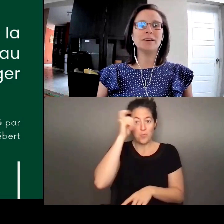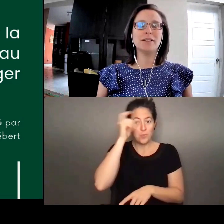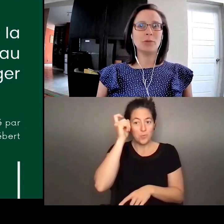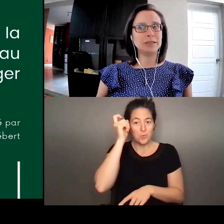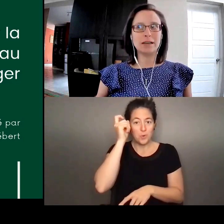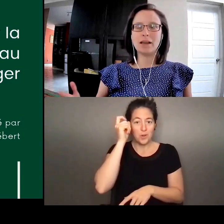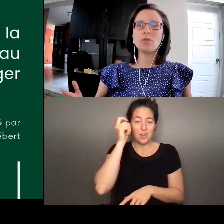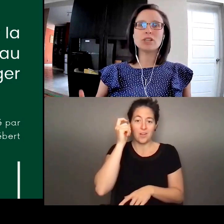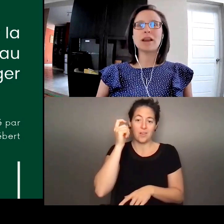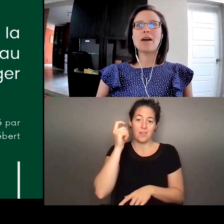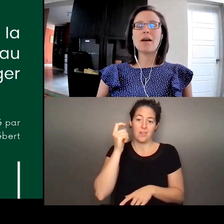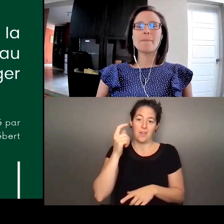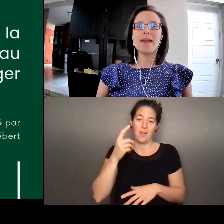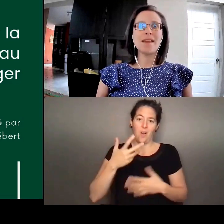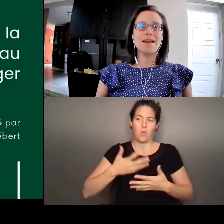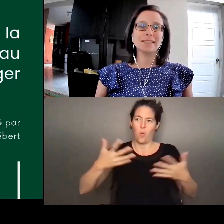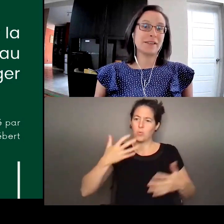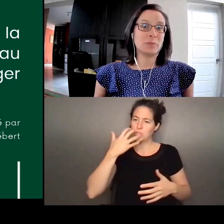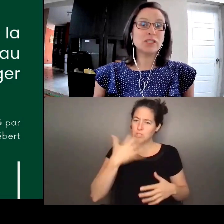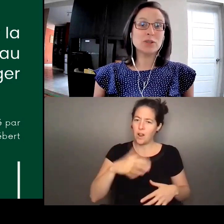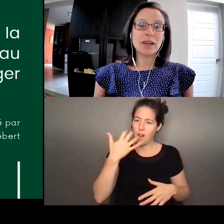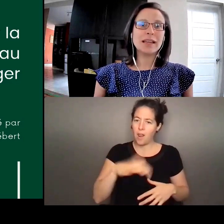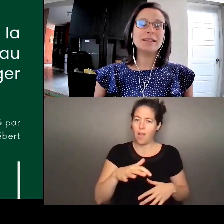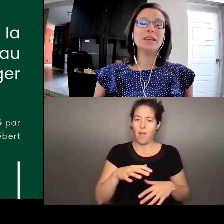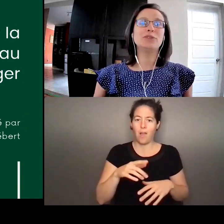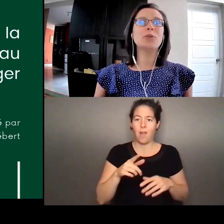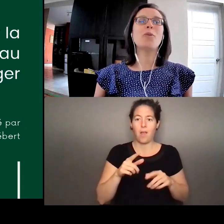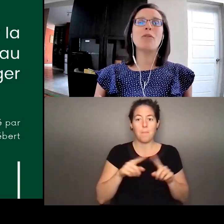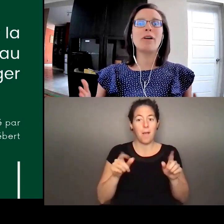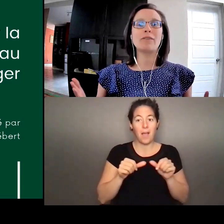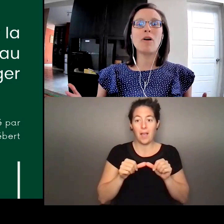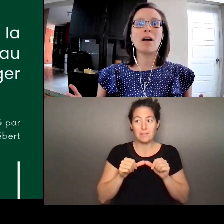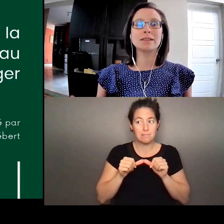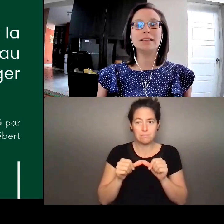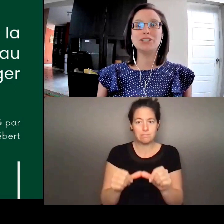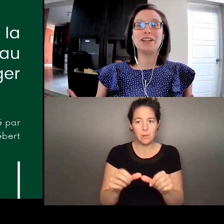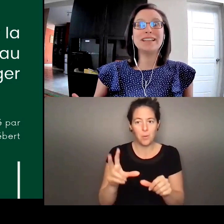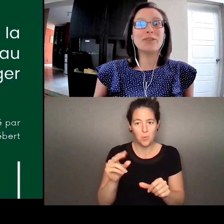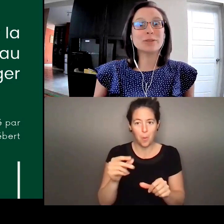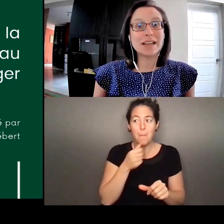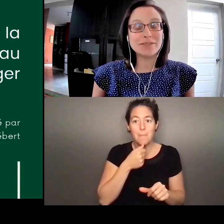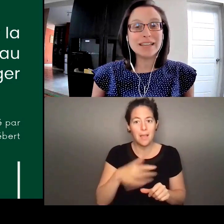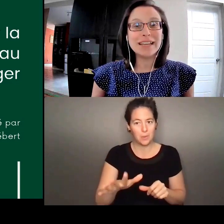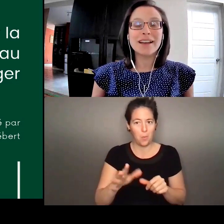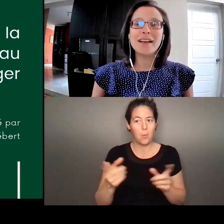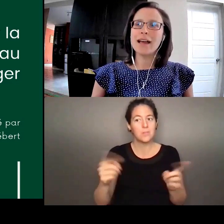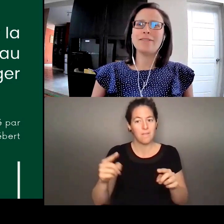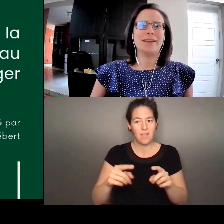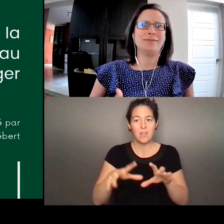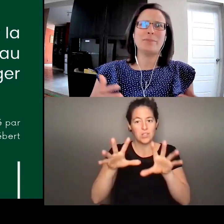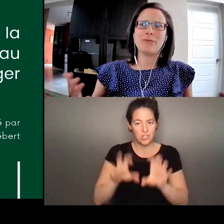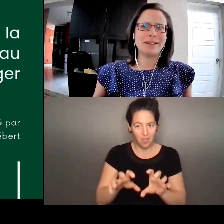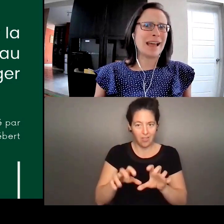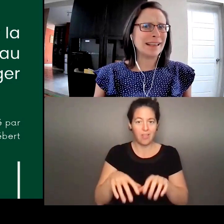puis on est dans les grosses chaleurs, mais ça ne va pas durer. Bientôt, on va avoir des gelées qui vont s'en venir